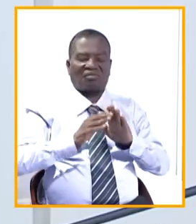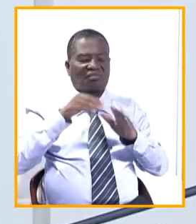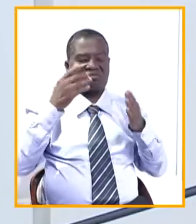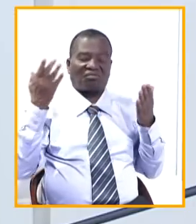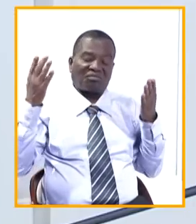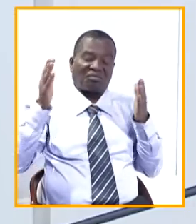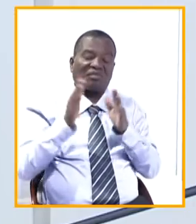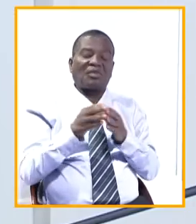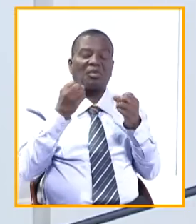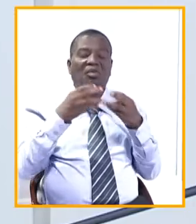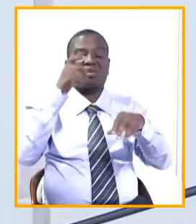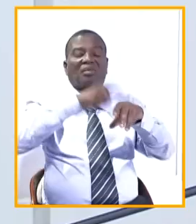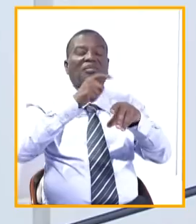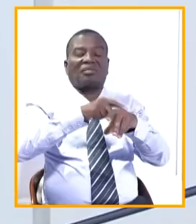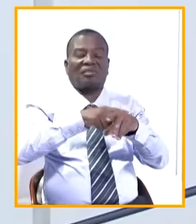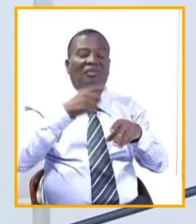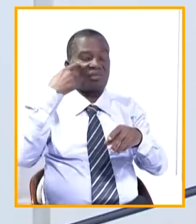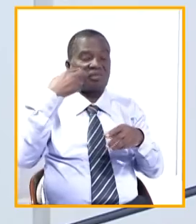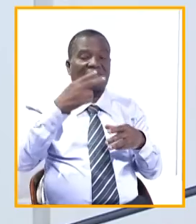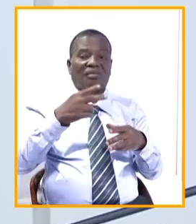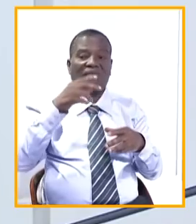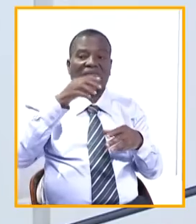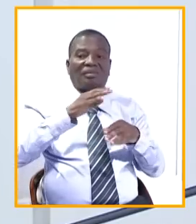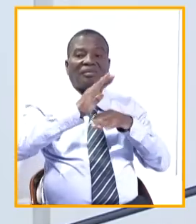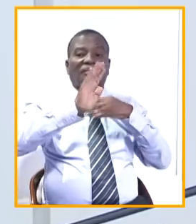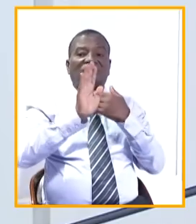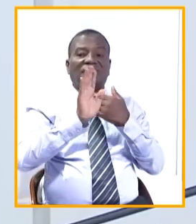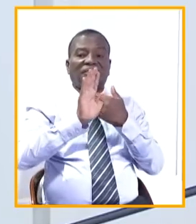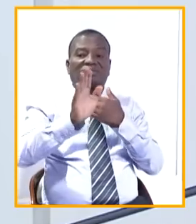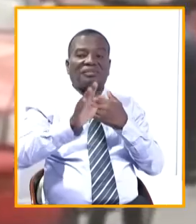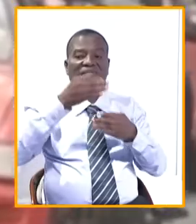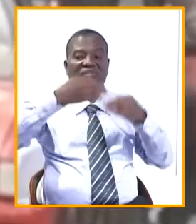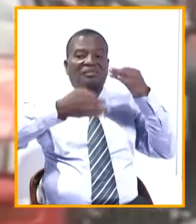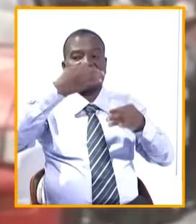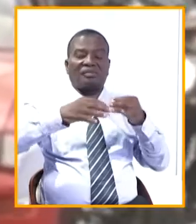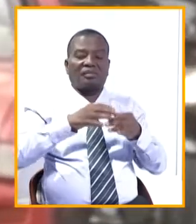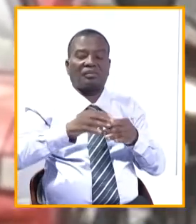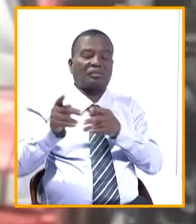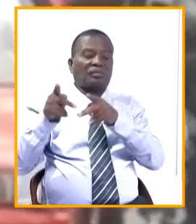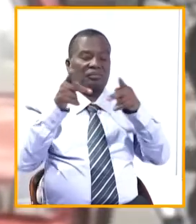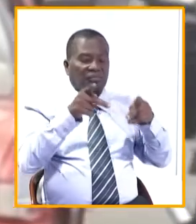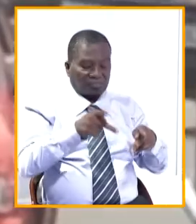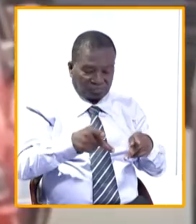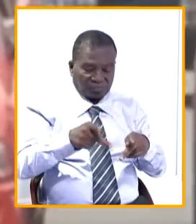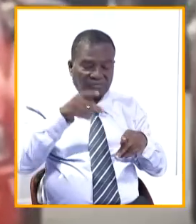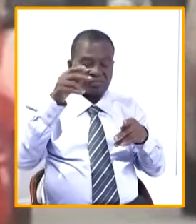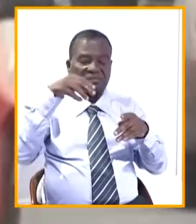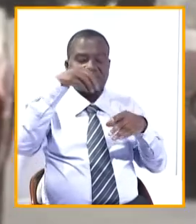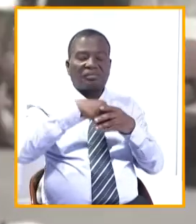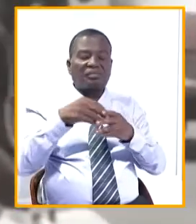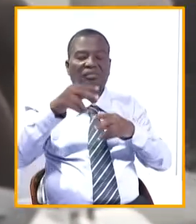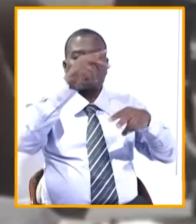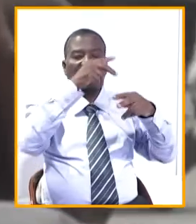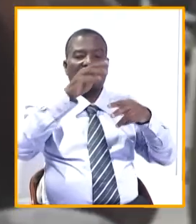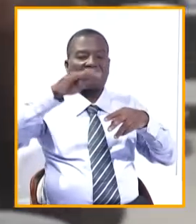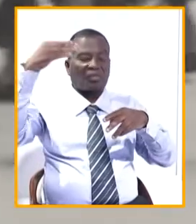Vous allez prendre beaucoup de temps à vous retrouver devant un juge pour justifier que ce n'était pas vous. Selon une source au sein du ministère des